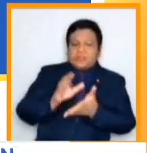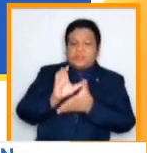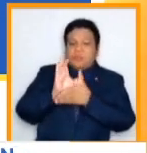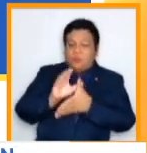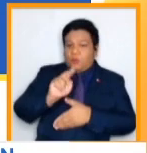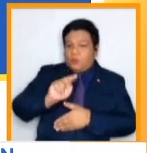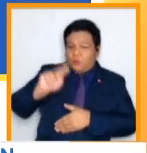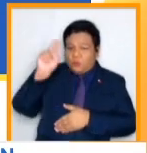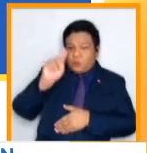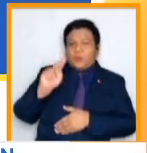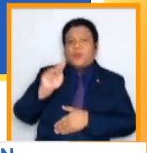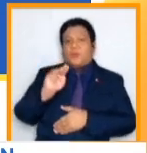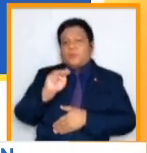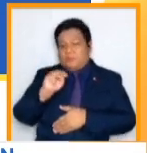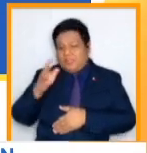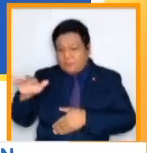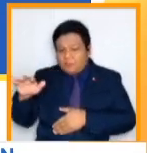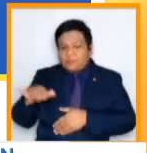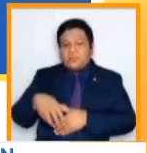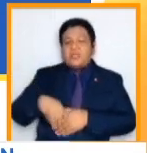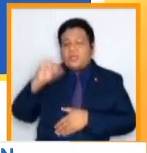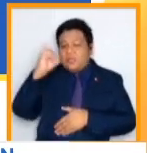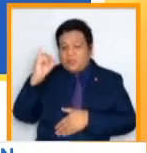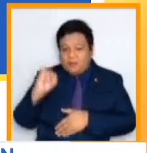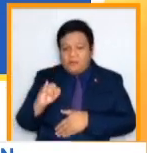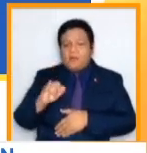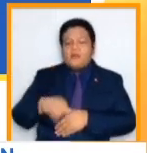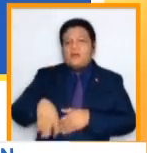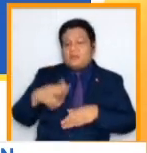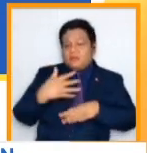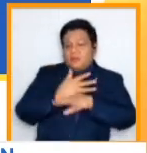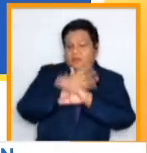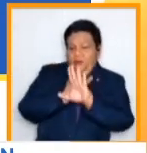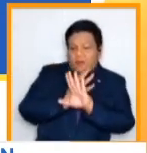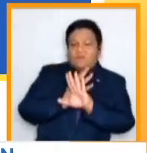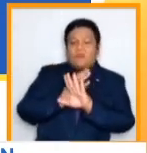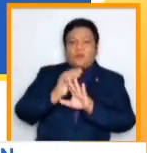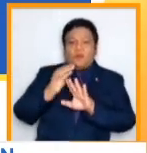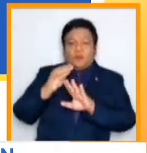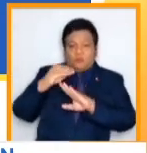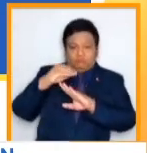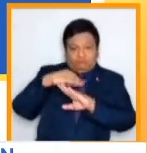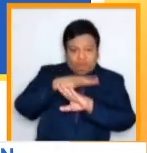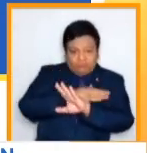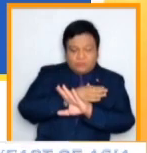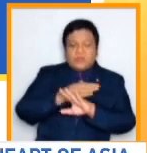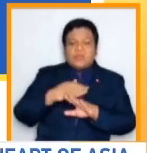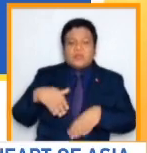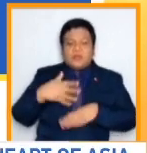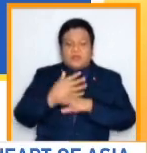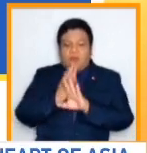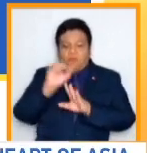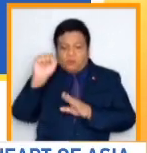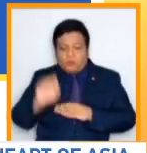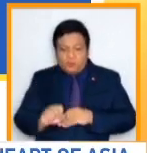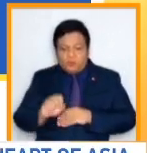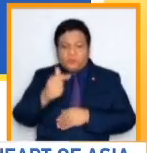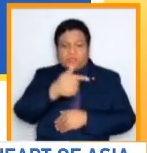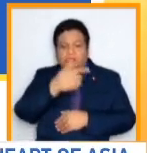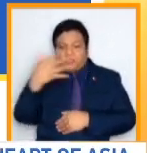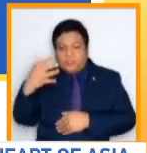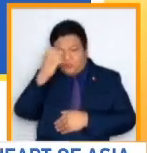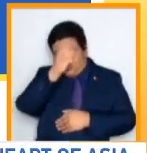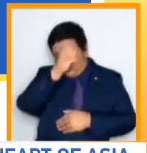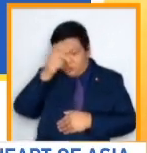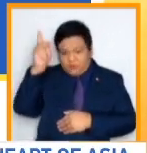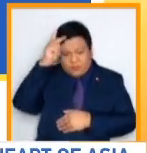Oriental, Davao del Sur, General Santos City, Sultan Kudarat, Sarangani, Cotabato, South Cotabato, Agusan del Norte, Agusan del